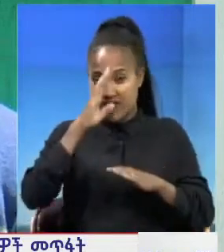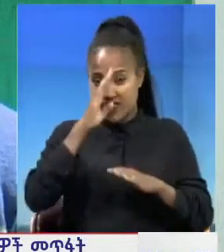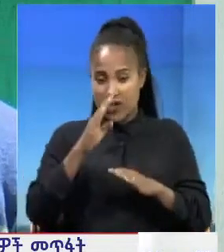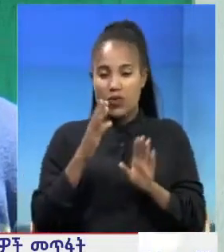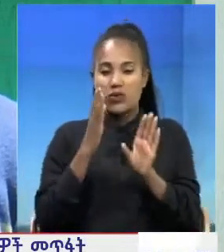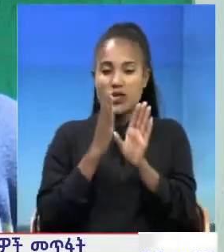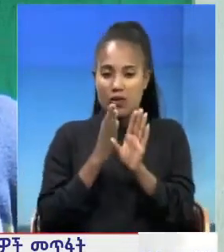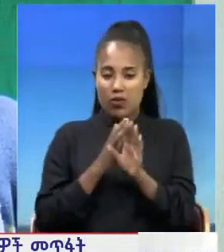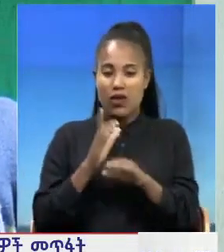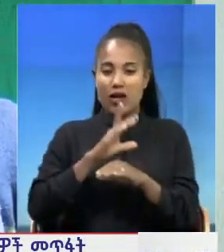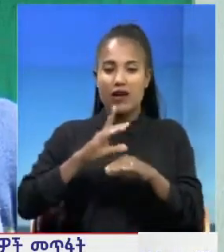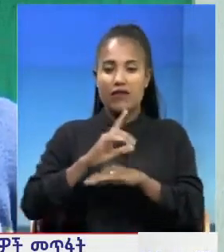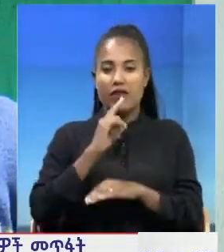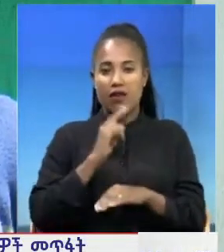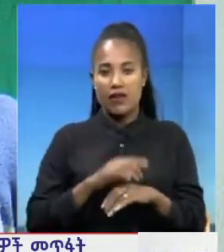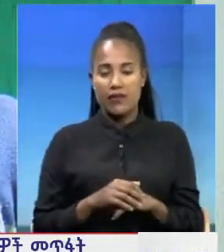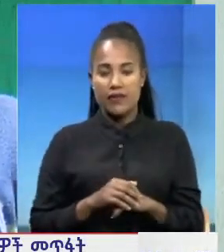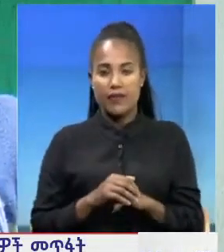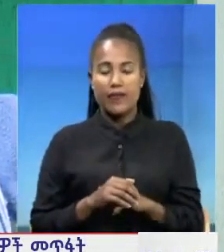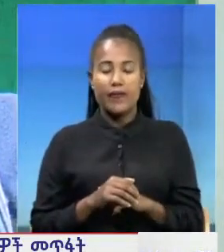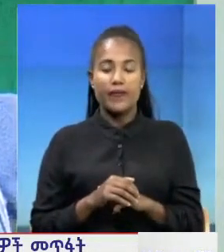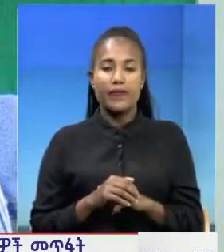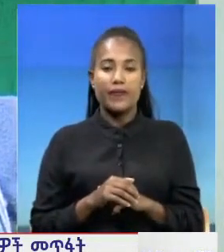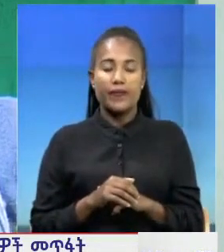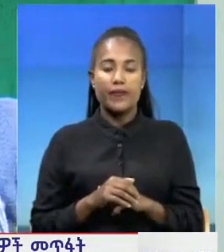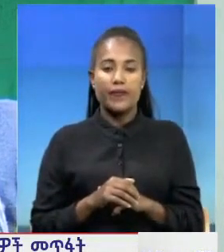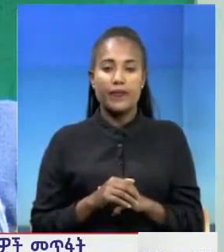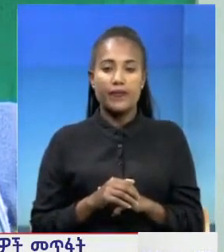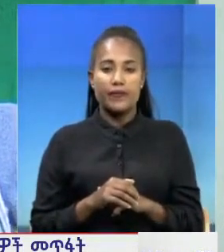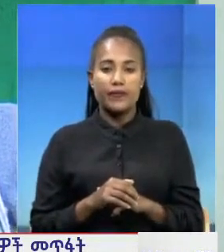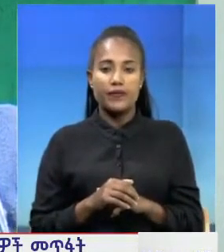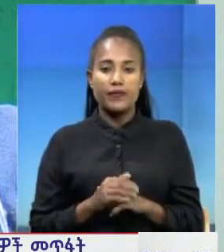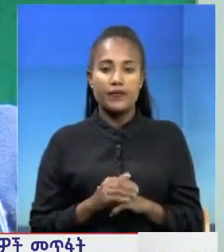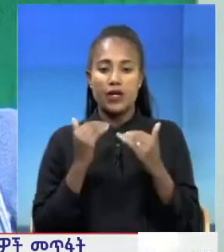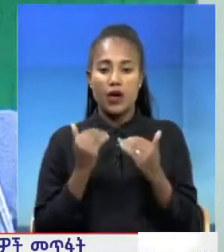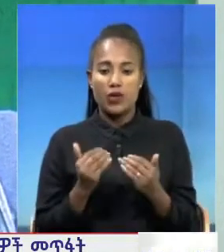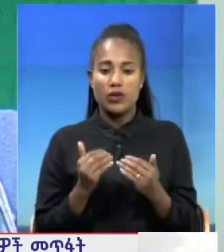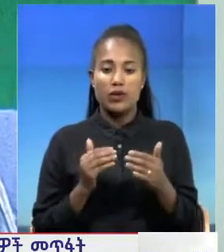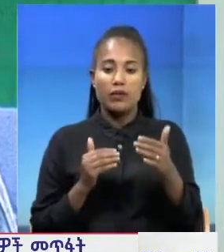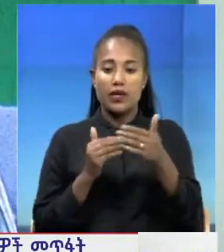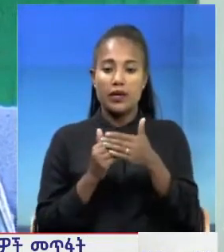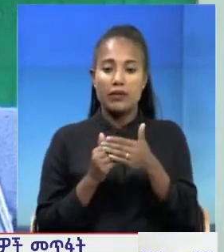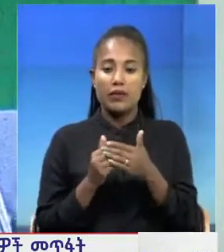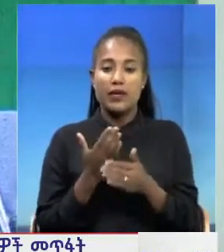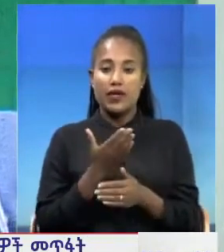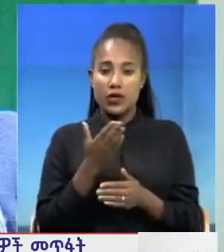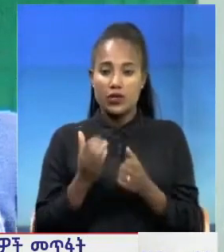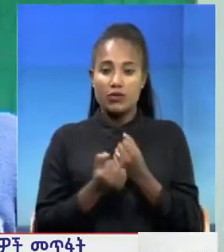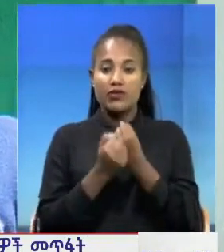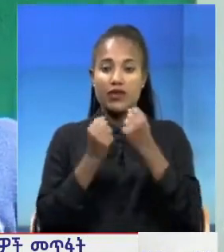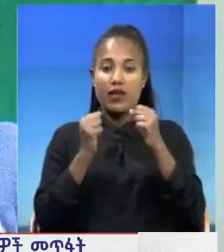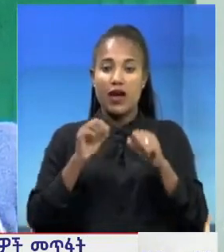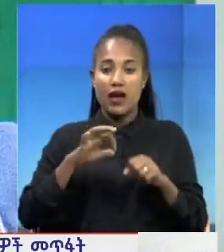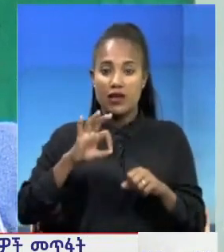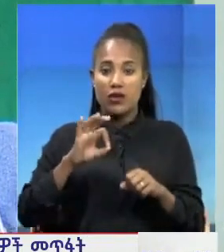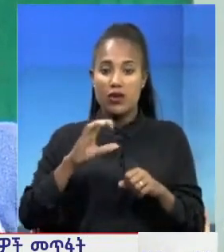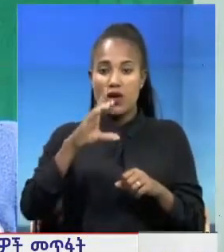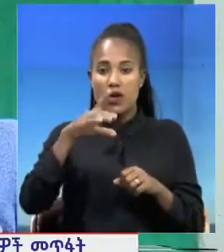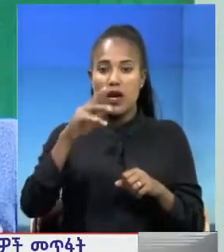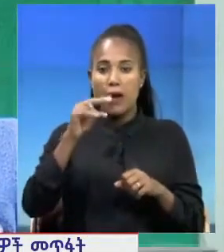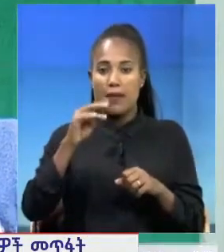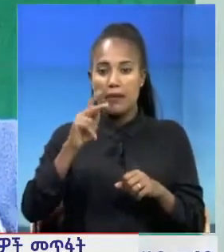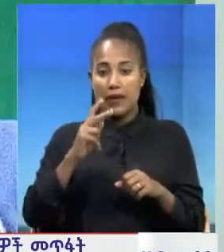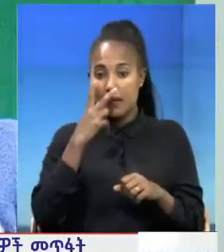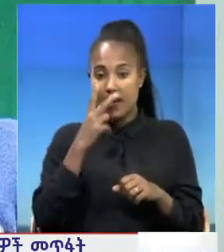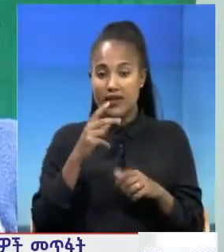ስነ ልቦና ከፍተኛ ነው። እንግዲህ አሁን በቅርብ እንግዲህ ነገሮች መፍትሄ አግኝተው ካምፖቻችንን